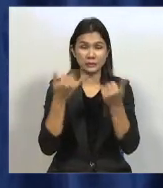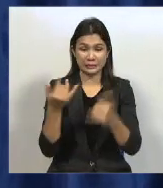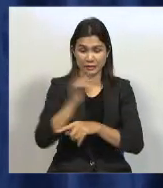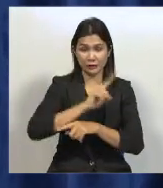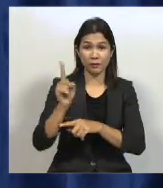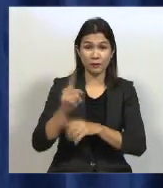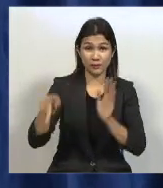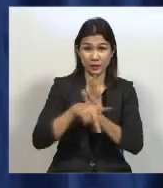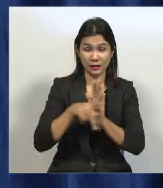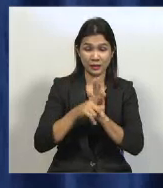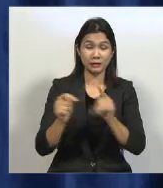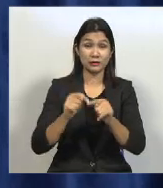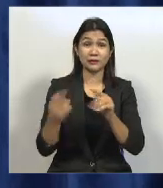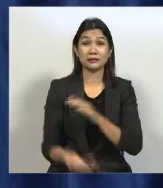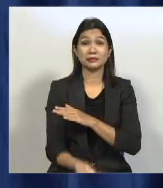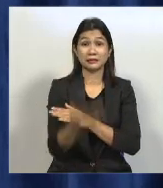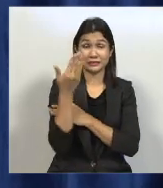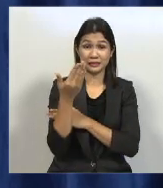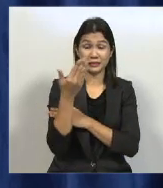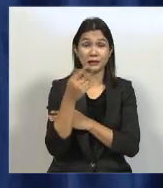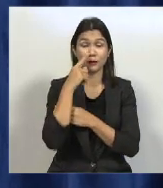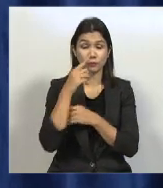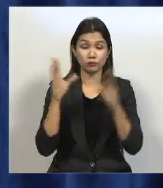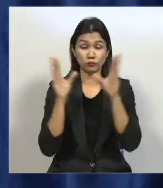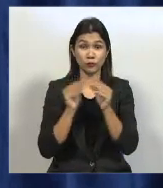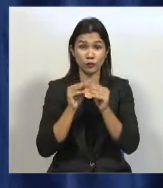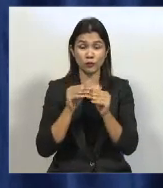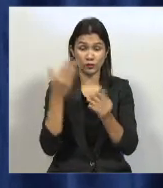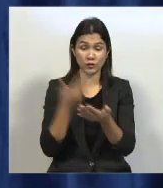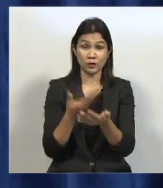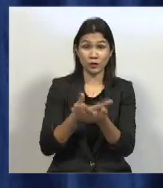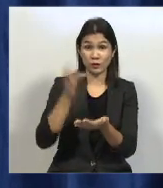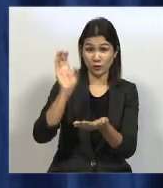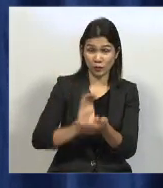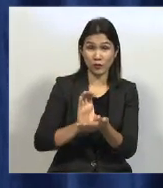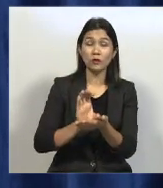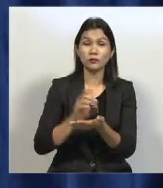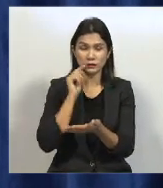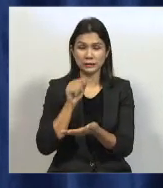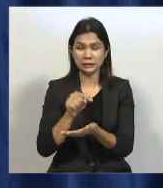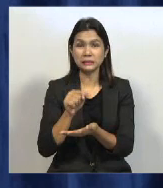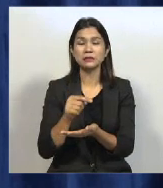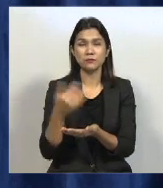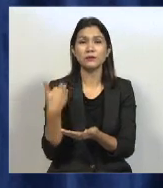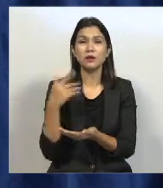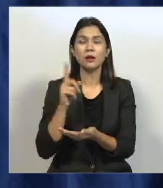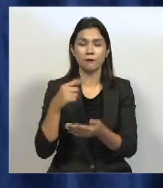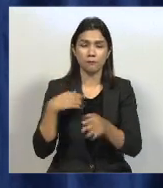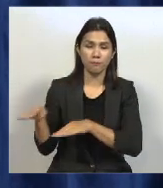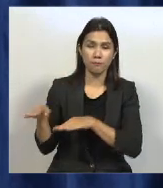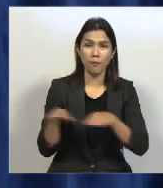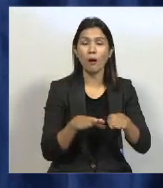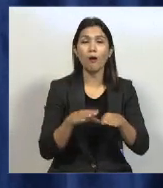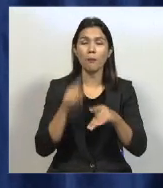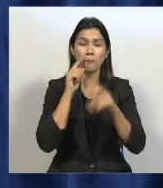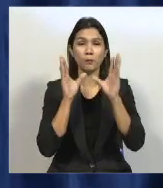วันพฤหัสในตอนช่วงเช้าก่อนที่จะประชุมงบประมาณจะเข้าในส่วนตอนนั้นเราก็มีการเตรียมการที่จะประชุมวิ